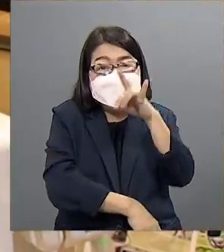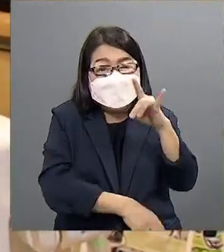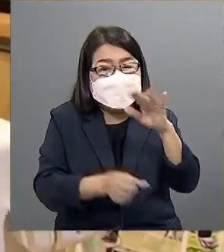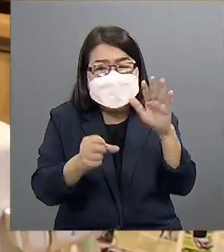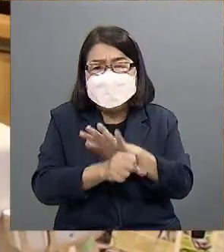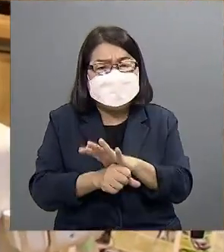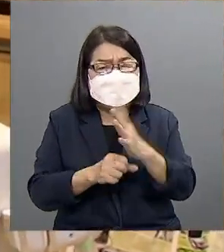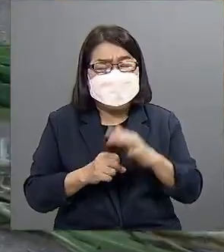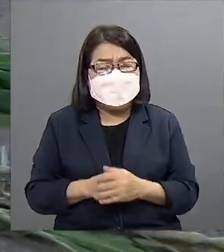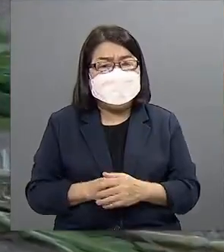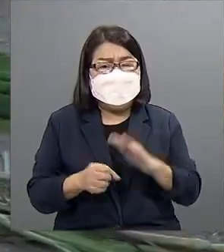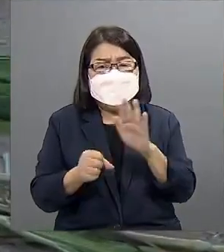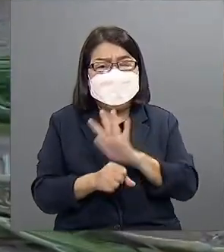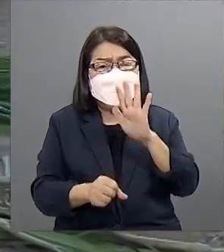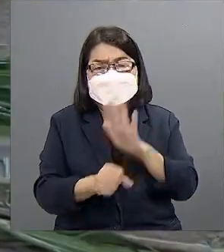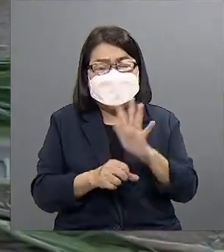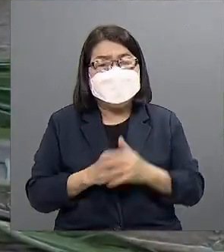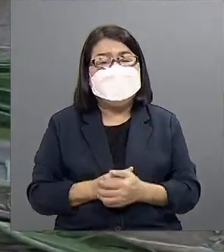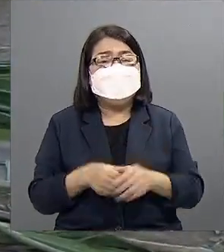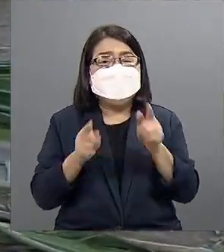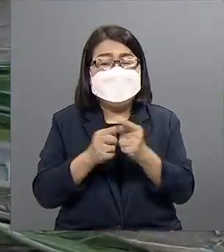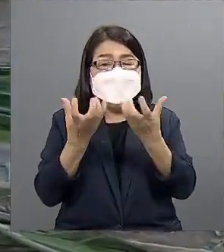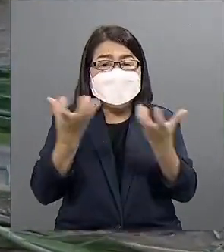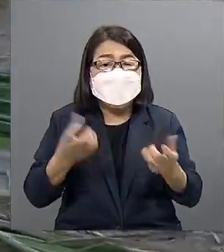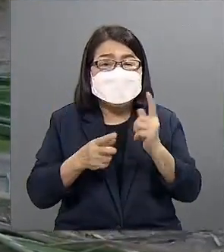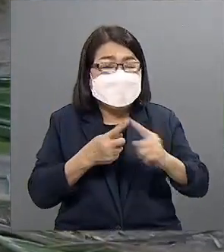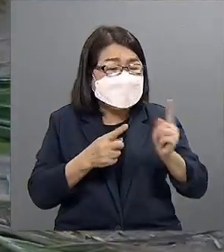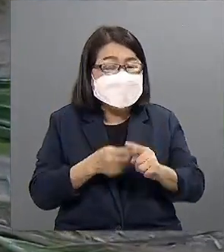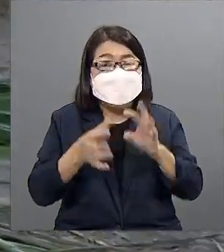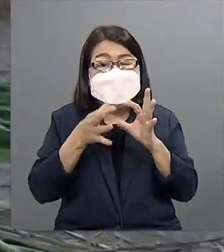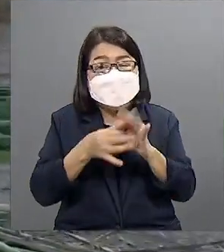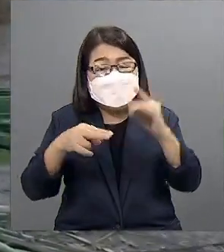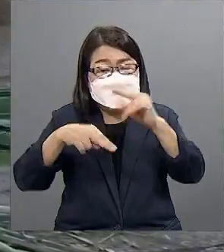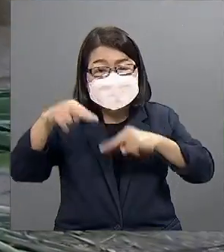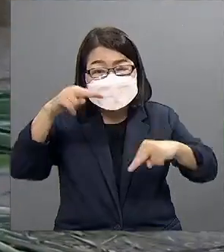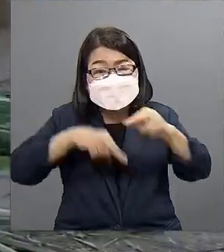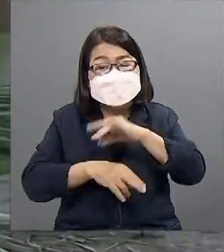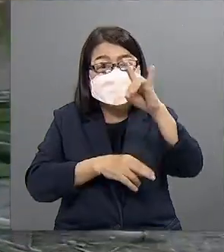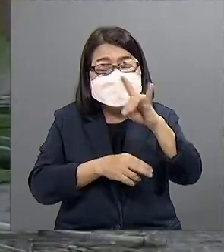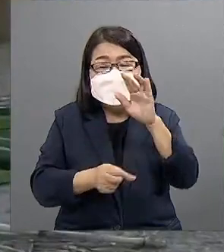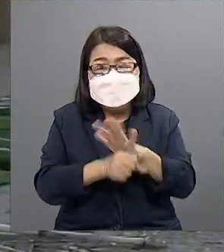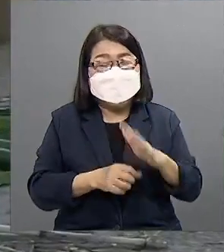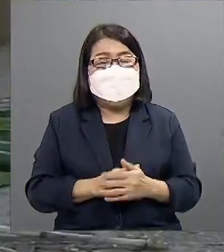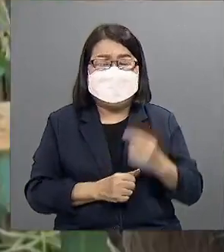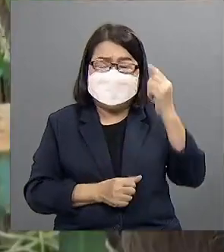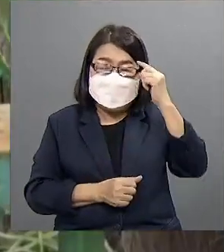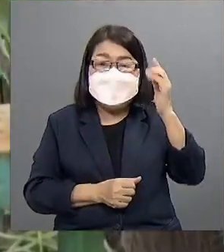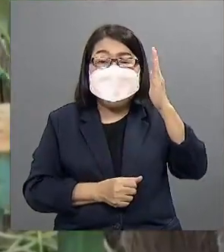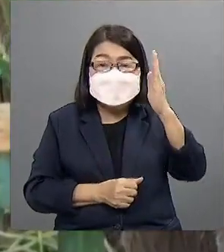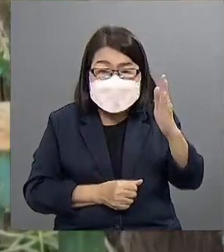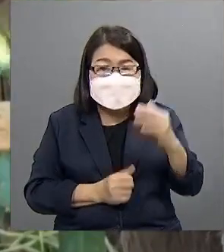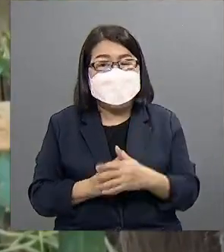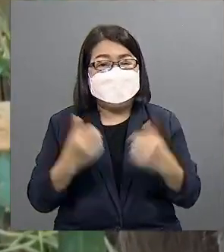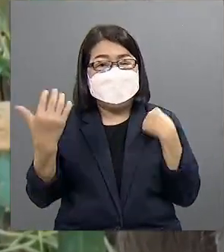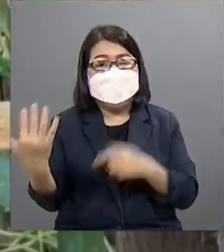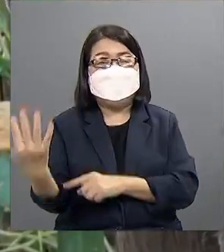ถึงแล้วเรื่องของอุปกรณ์เนี่ยก็ยังยิ่งน้อยลงไปอีกก็ในอนาคตเนี่ยจะหวังว่าการตรวจวินิจฉัยด้วยอุปกรณ์หรือเทคโนโลยีต่